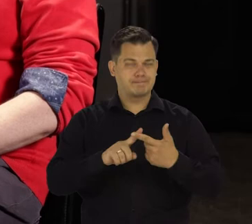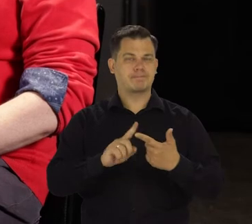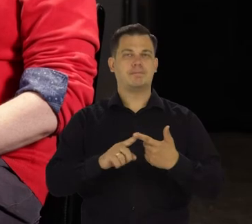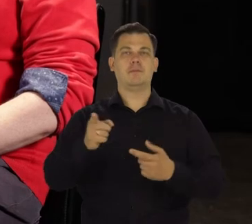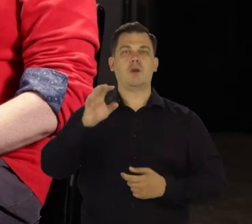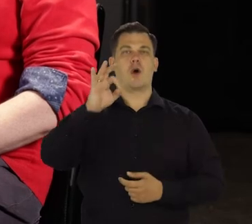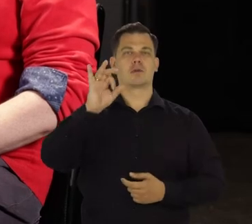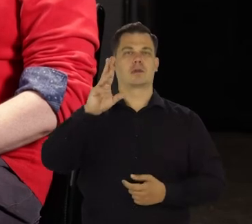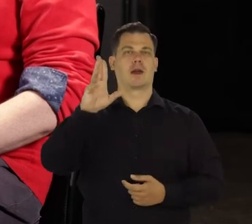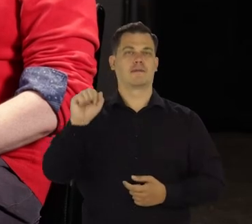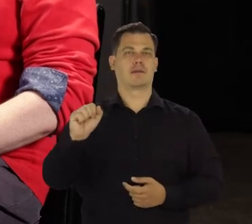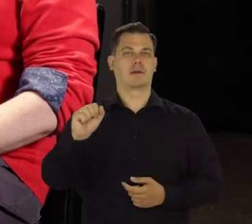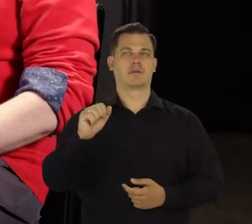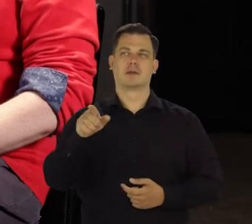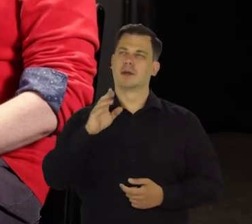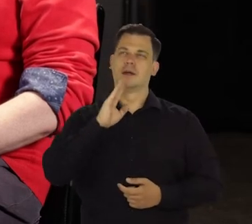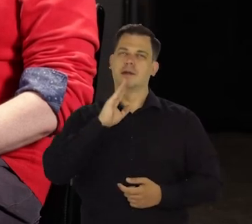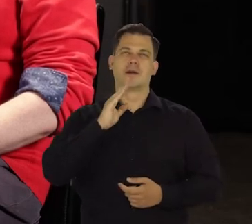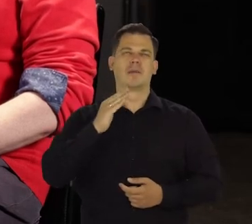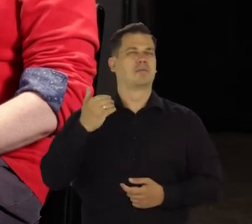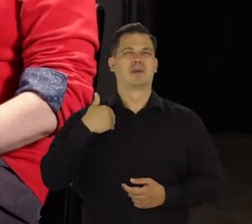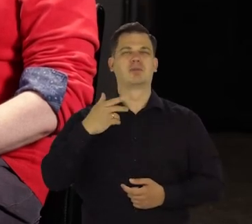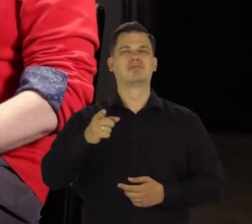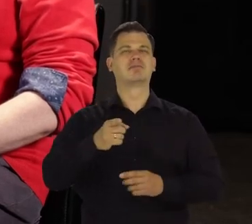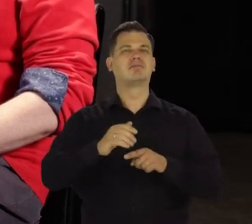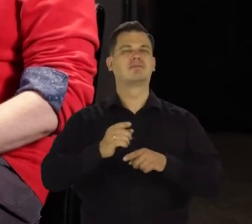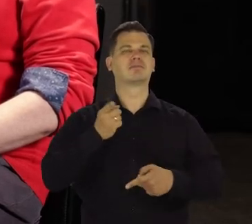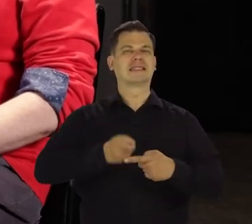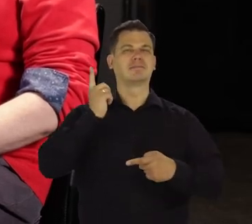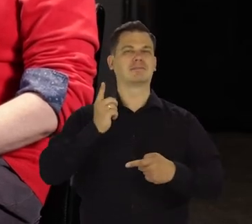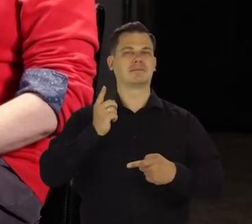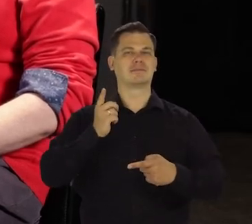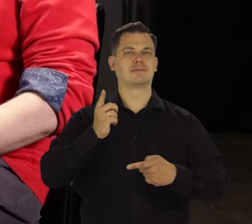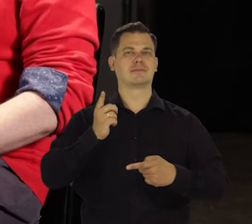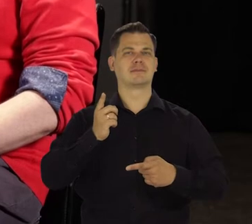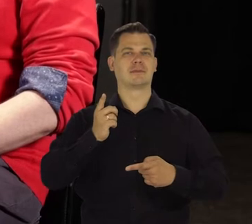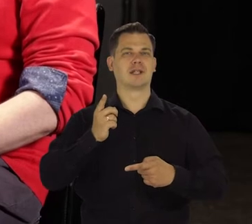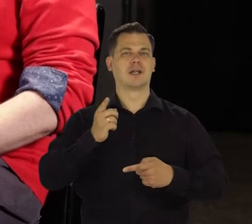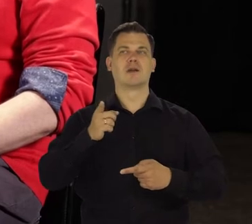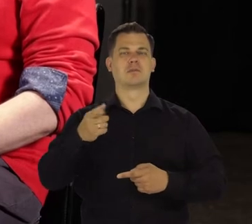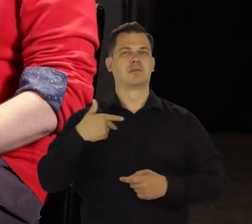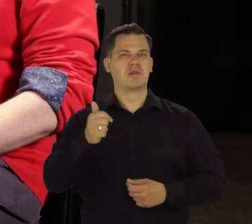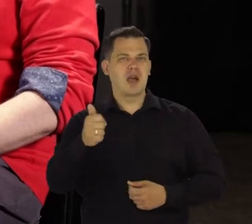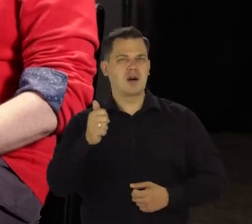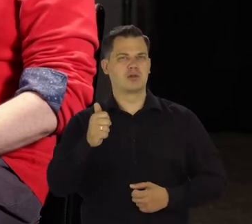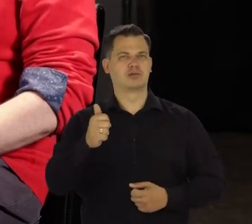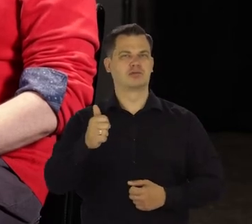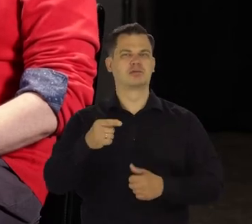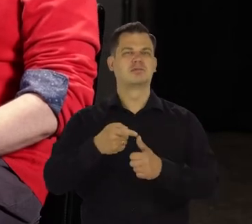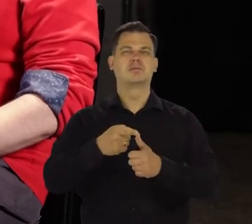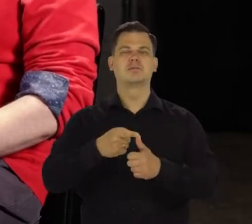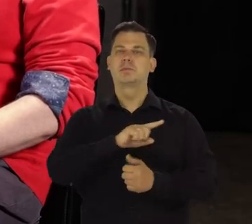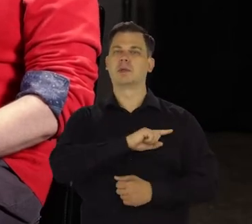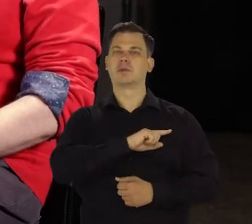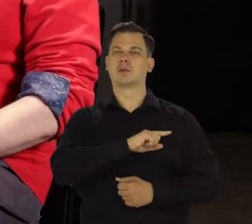której Juliusz Usterwa no, był bezwzględny, jeśli chodzi o jakość